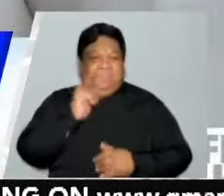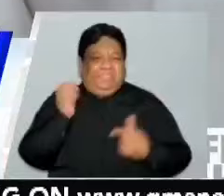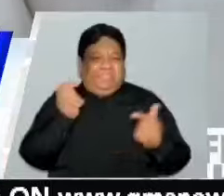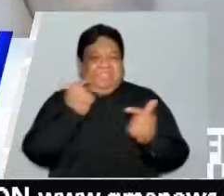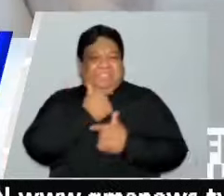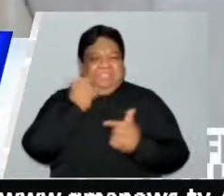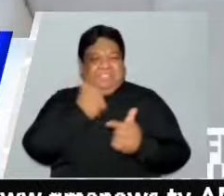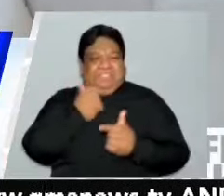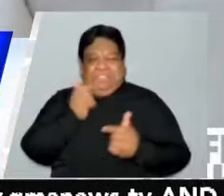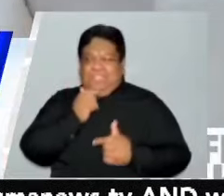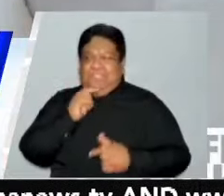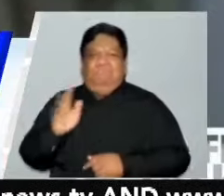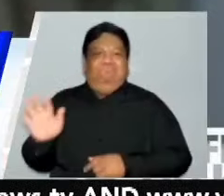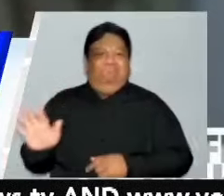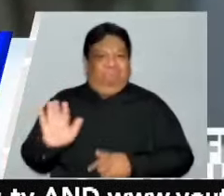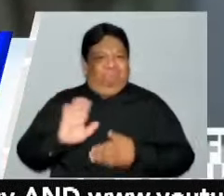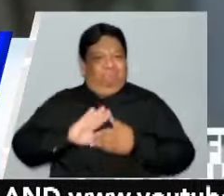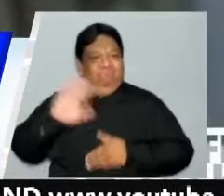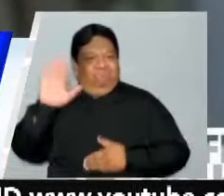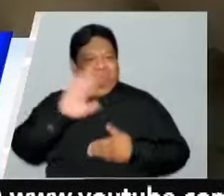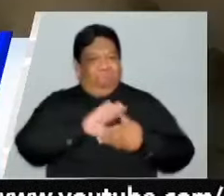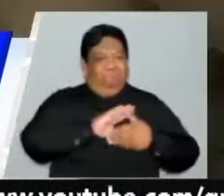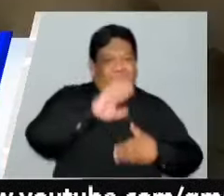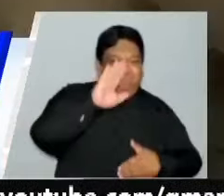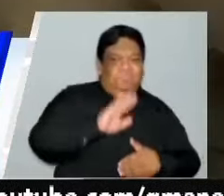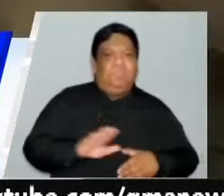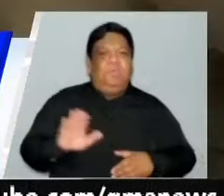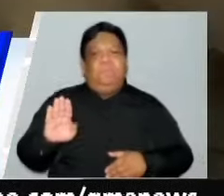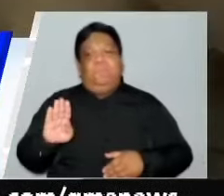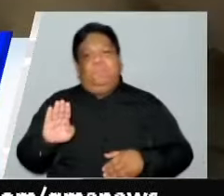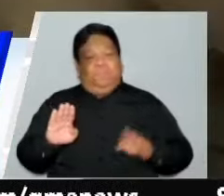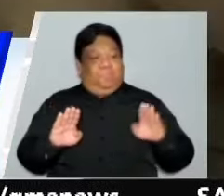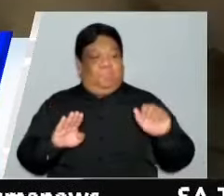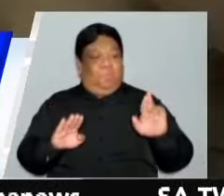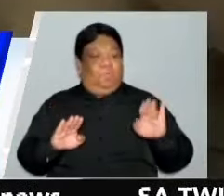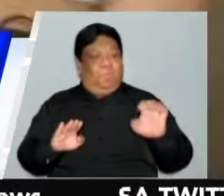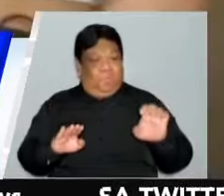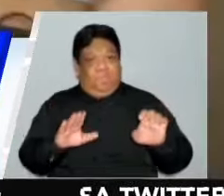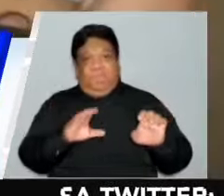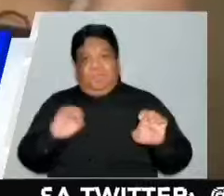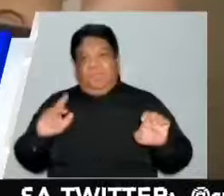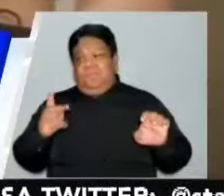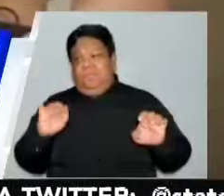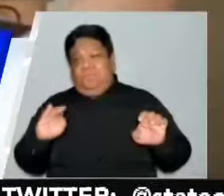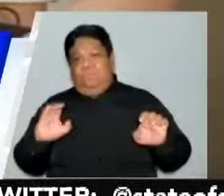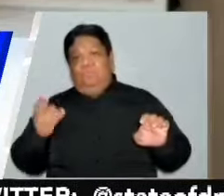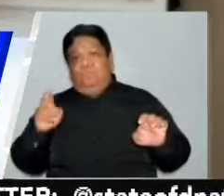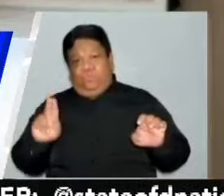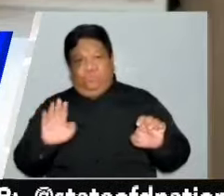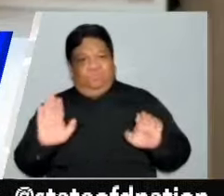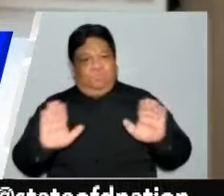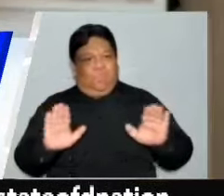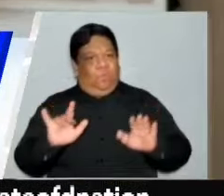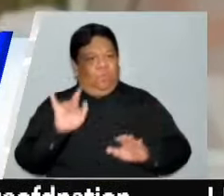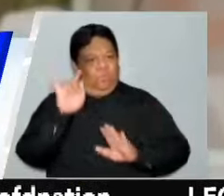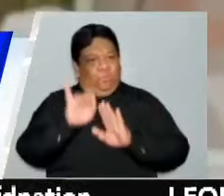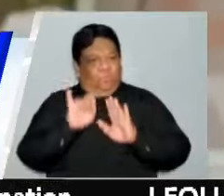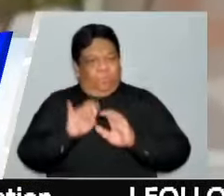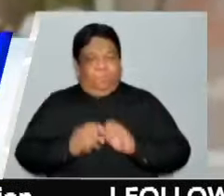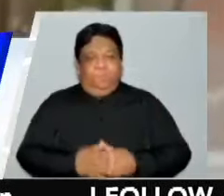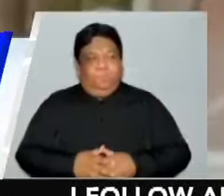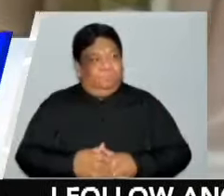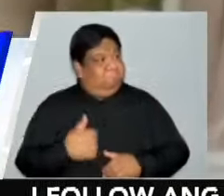crossover guestings ni na Barbie Forteza at Kim Chu sa kanika nilang YouTube channels. Mabilis ako mag-move on. Ikaw ba?